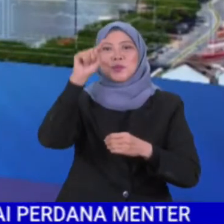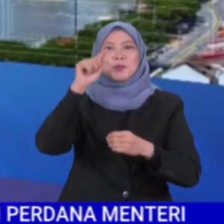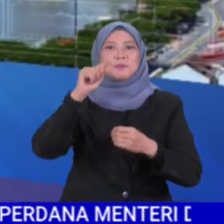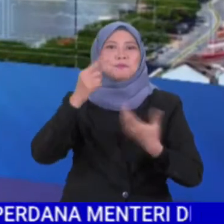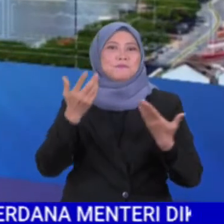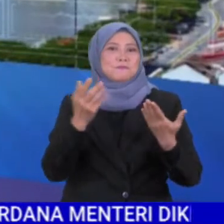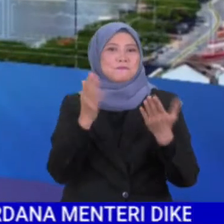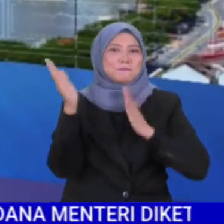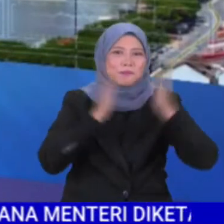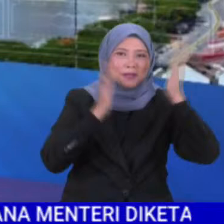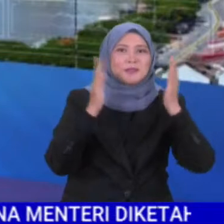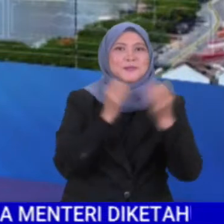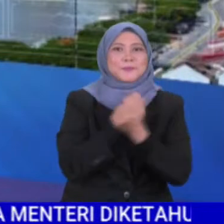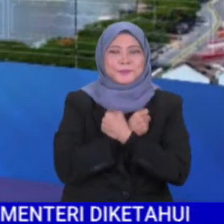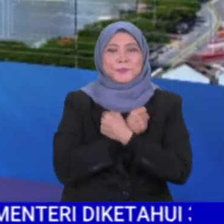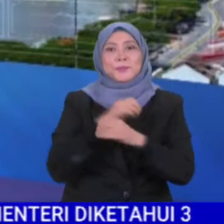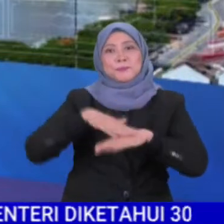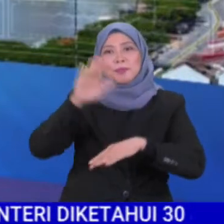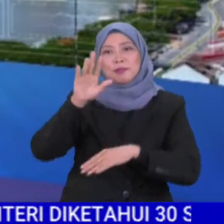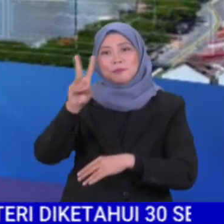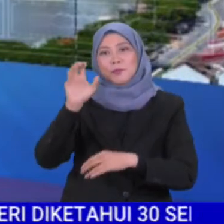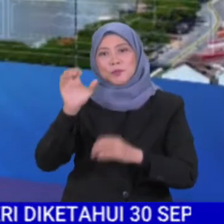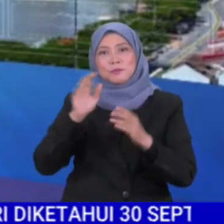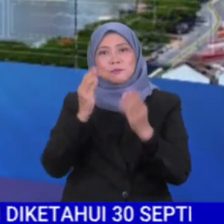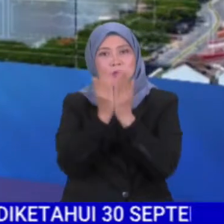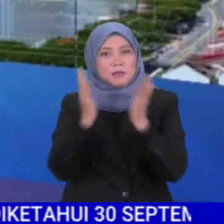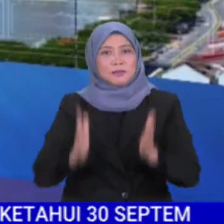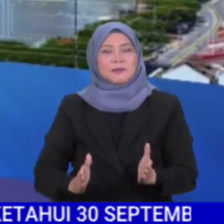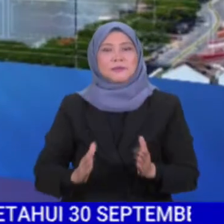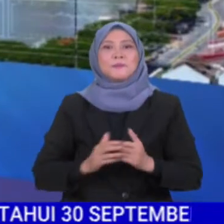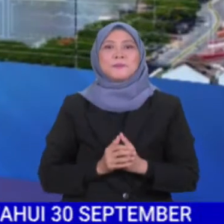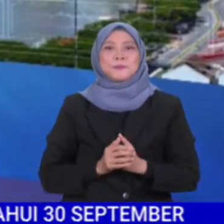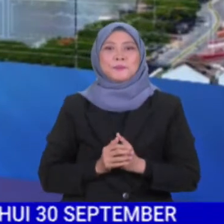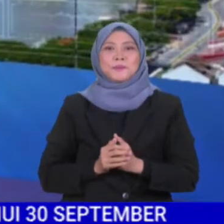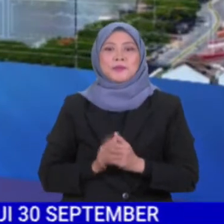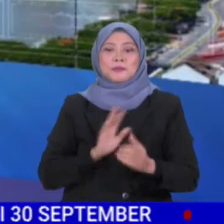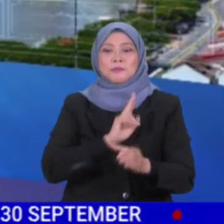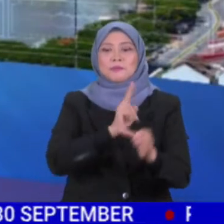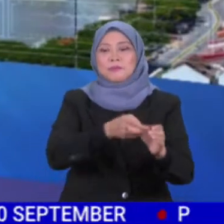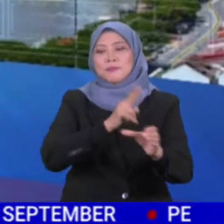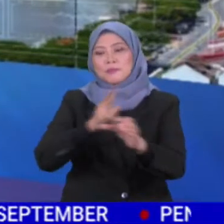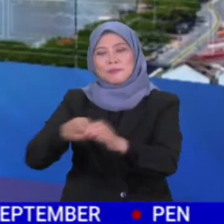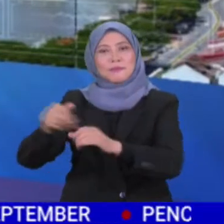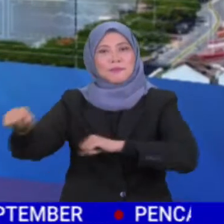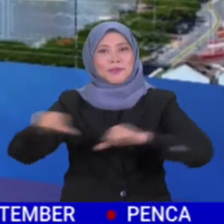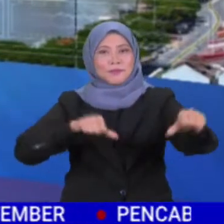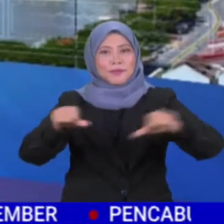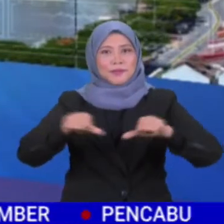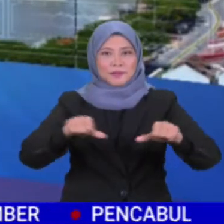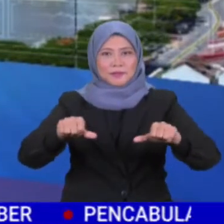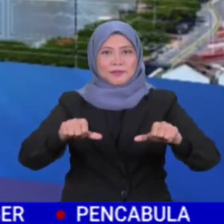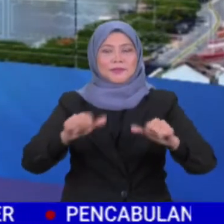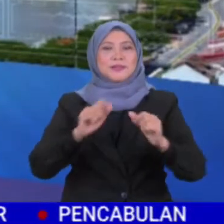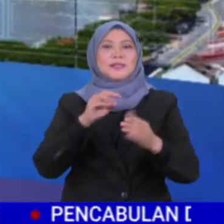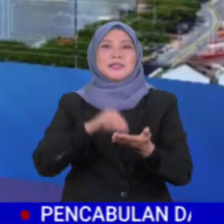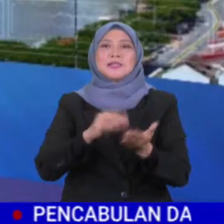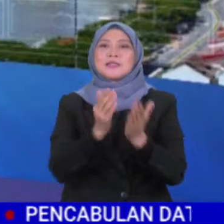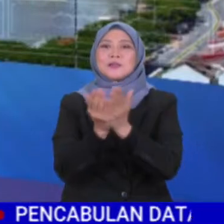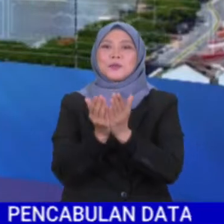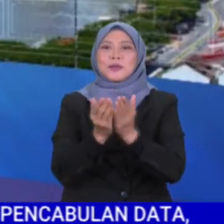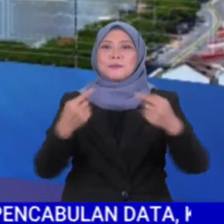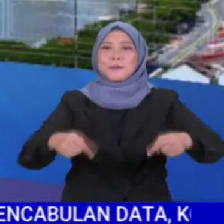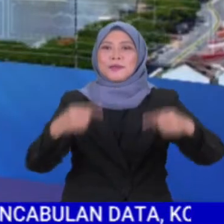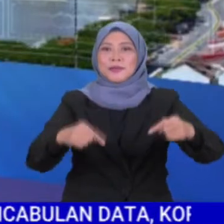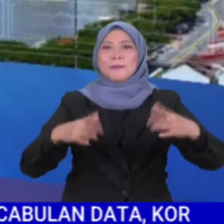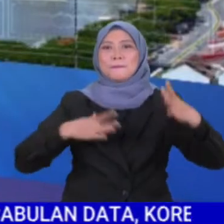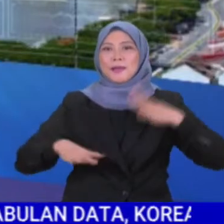nasionalisme. Lebih 900 murid sekolah jenis kebangsaan Chung Hua Simanggang telah mengikuti pelbagai aktiviti yang diadakan di sekolah seperti